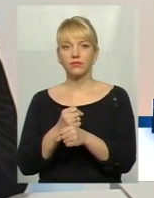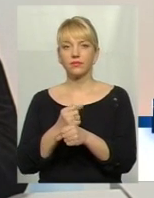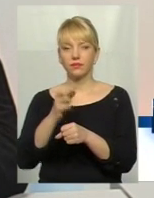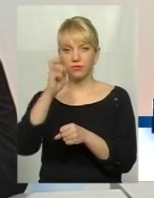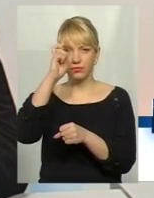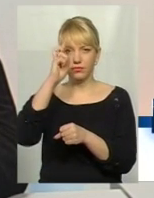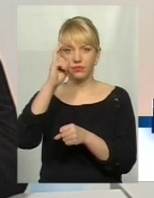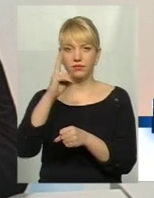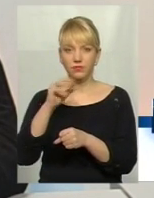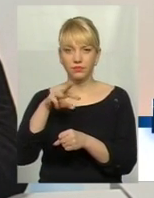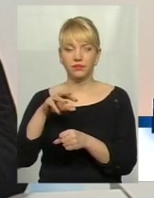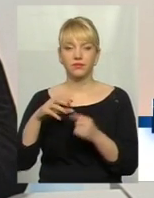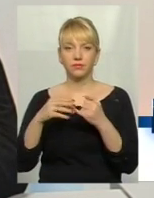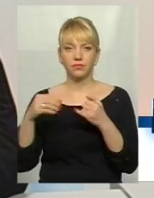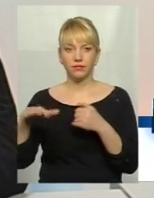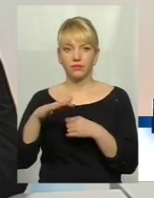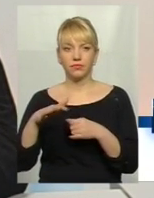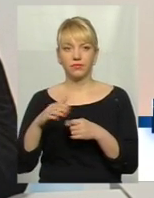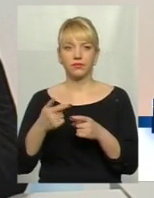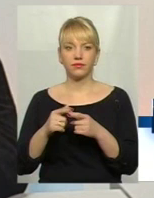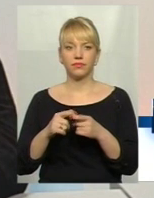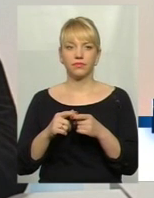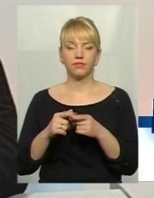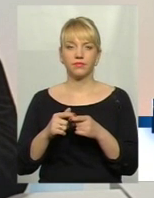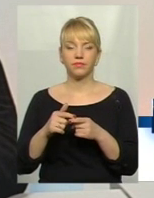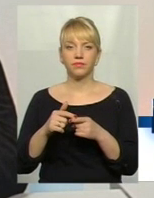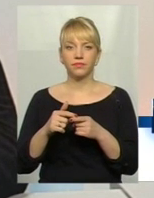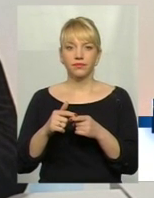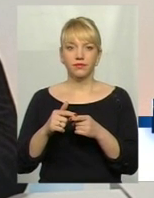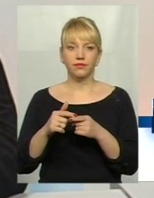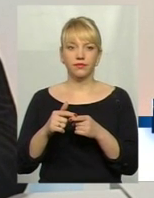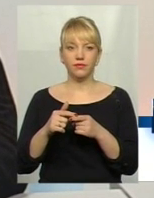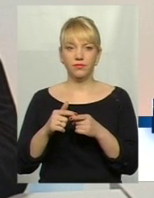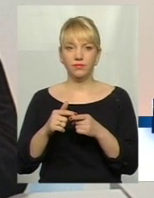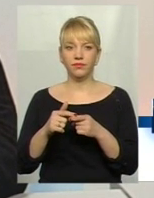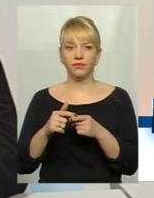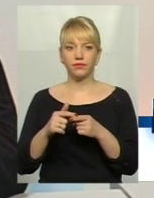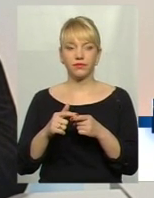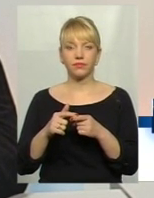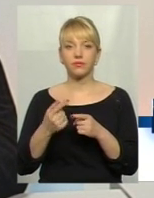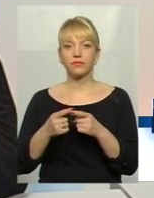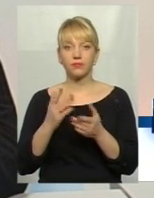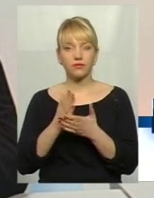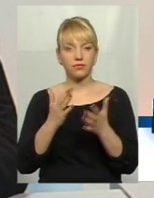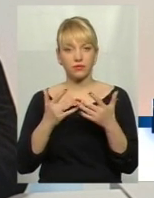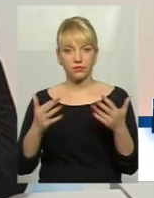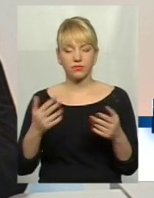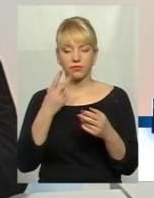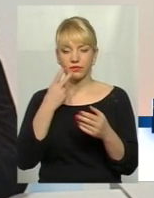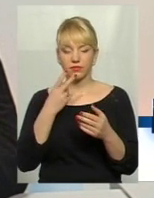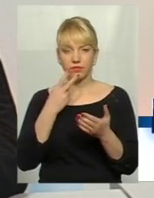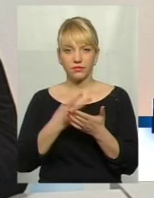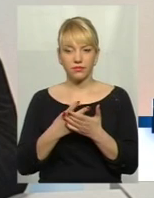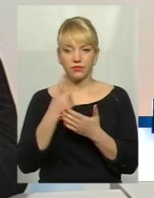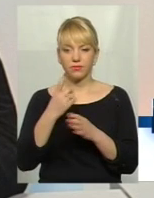Держкомземом, чи як він там зараз називається, з геодезії, картографії, службою. Вони є різними, вони передбачають в першу